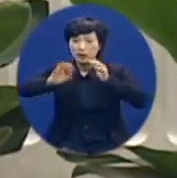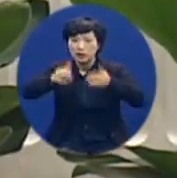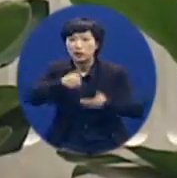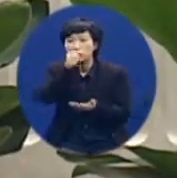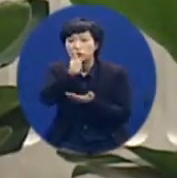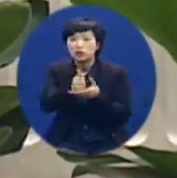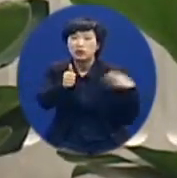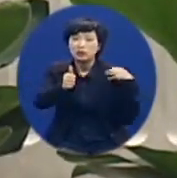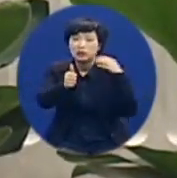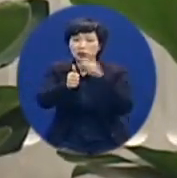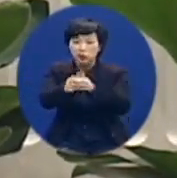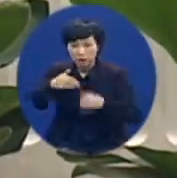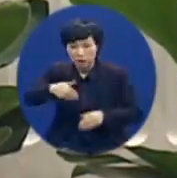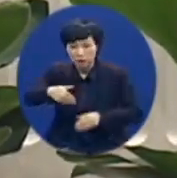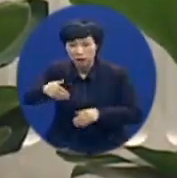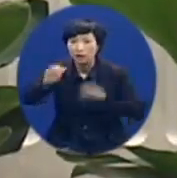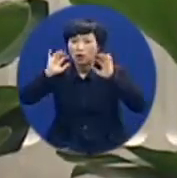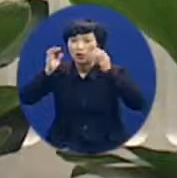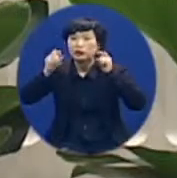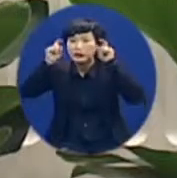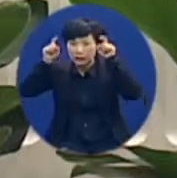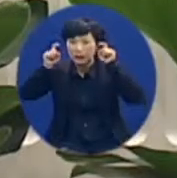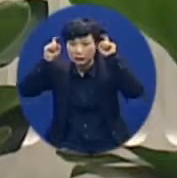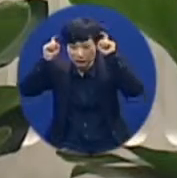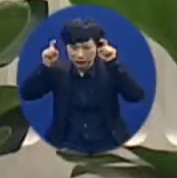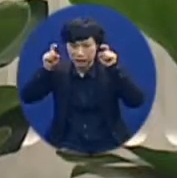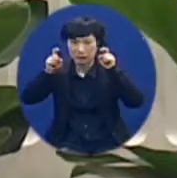죄를지고 갈 어린양이로다